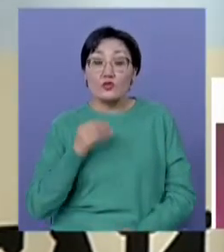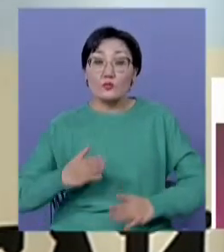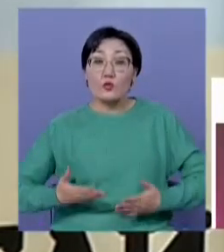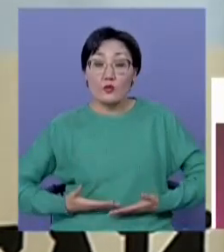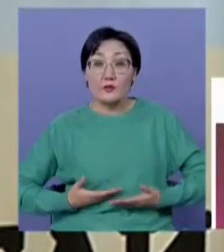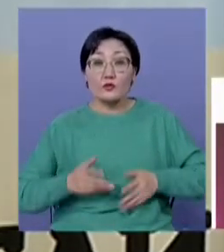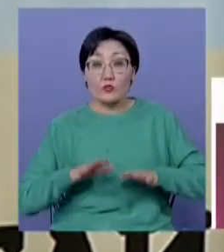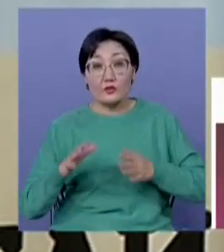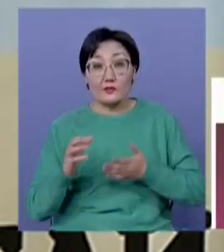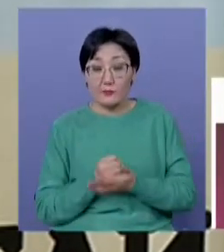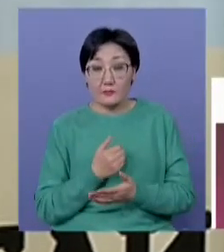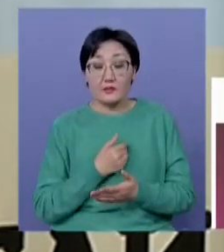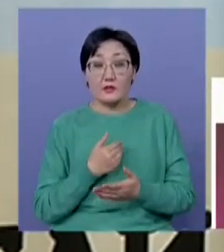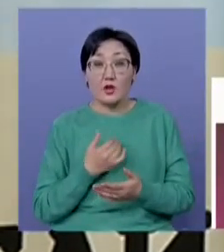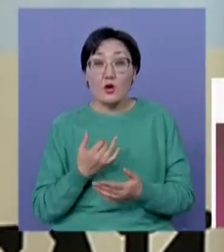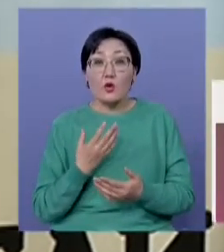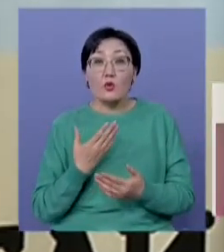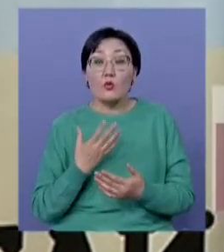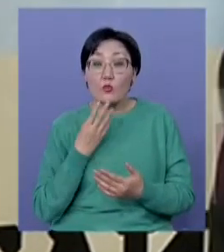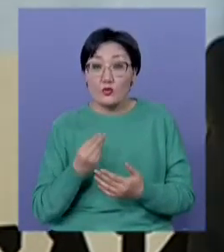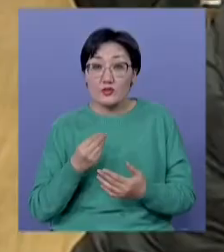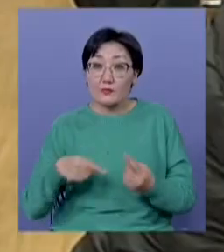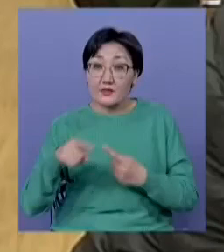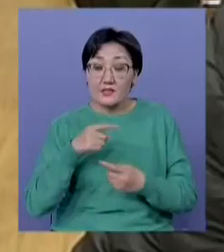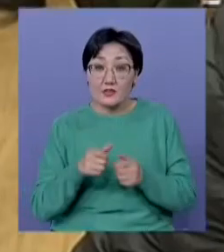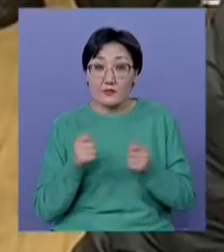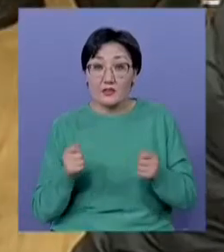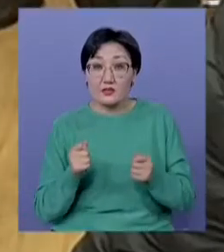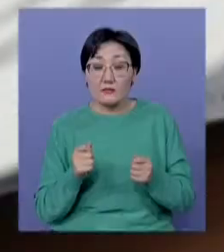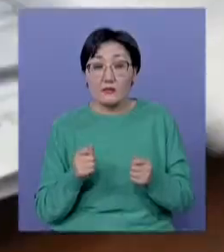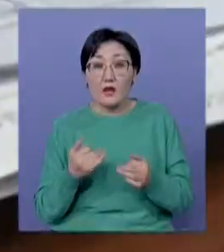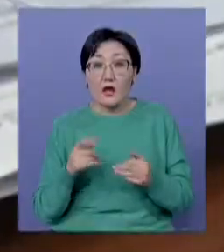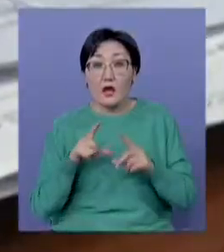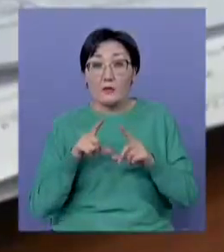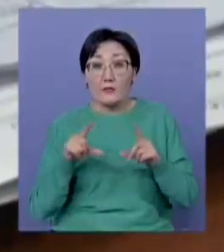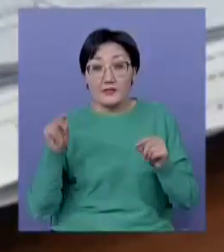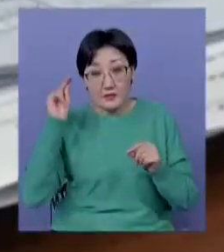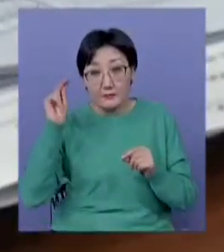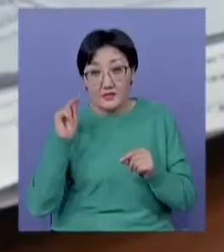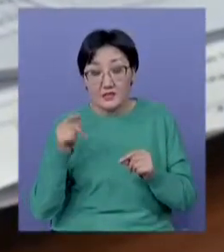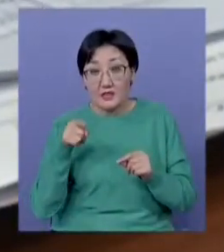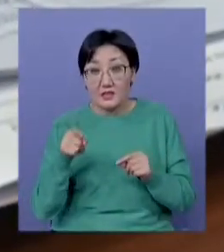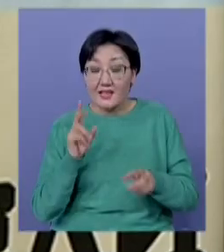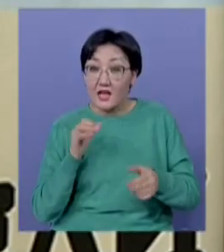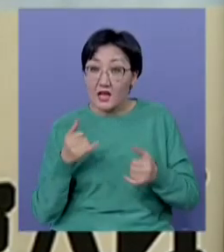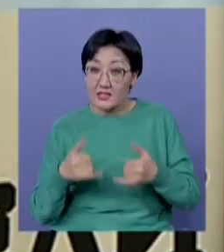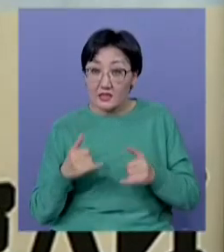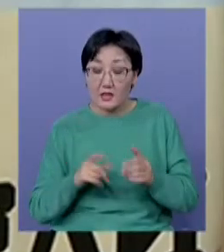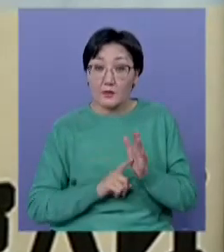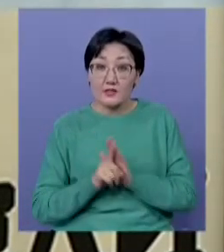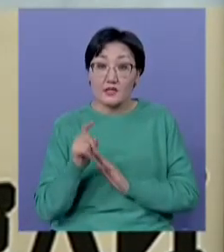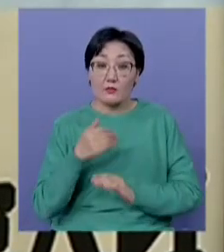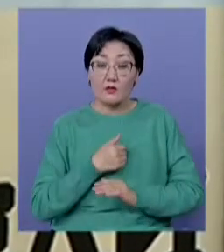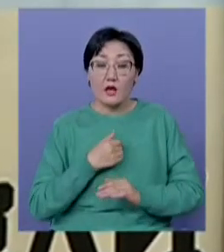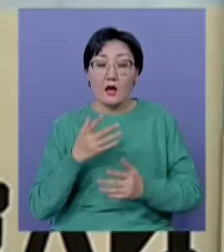Алматы қаласынан. Өзіме ашып, ешкімге тәуелді болмай, мектеп саласынан бастап көрем, асханаларынан.